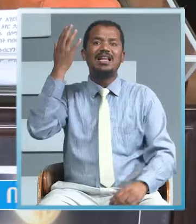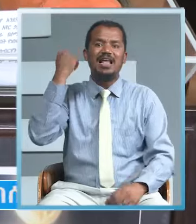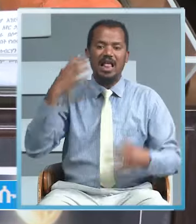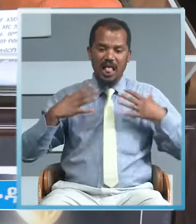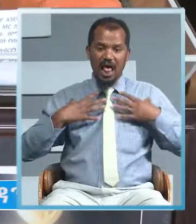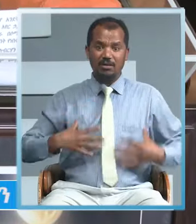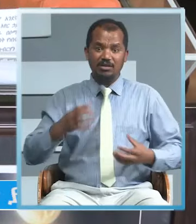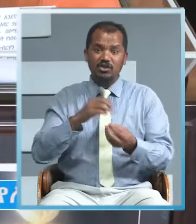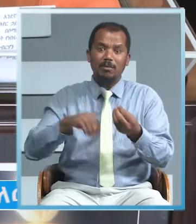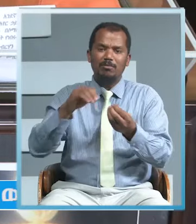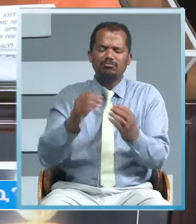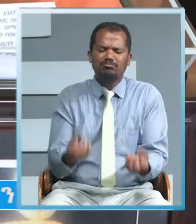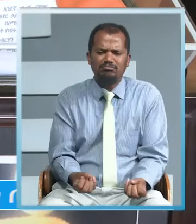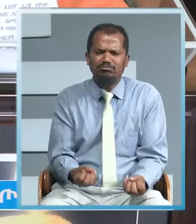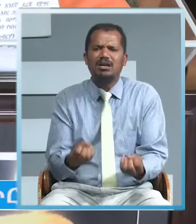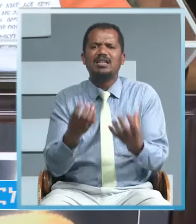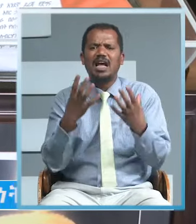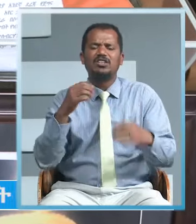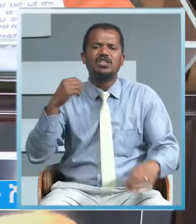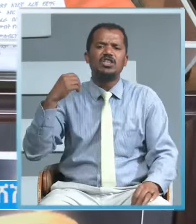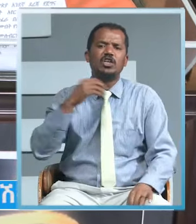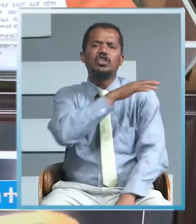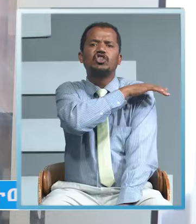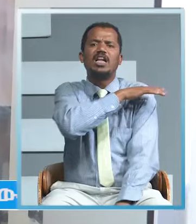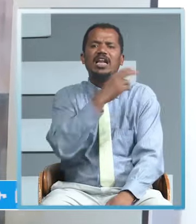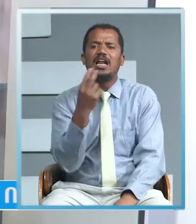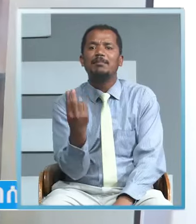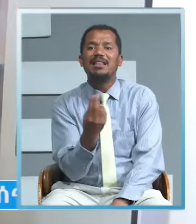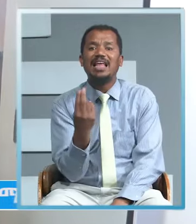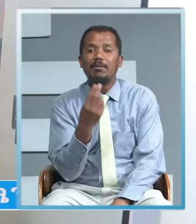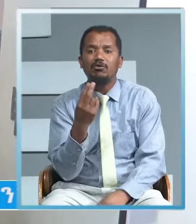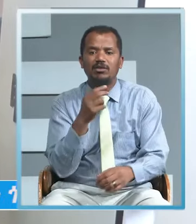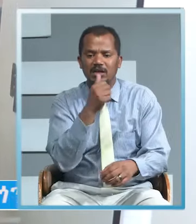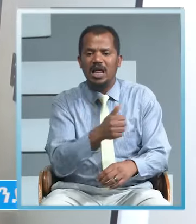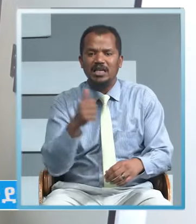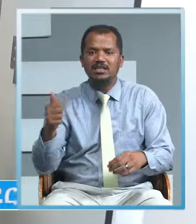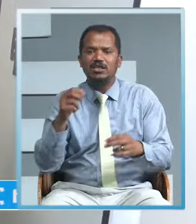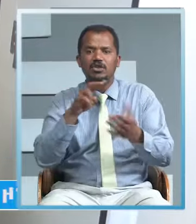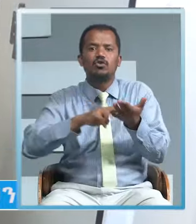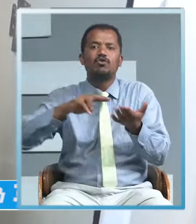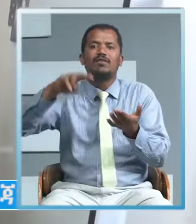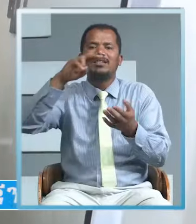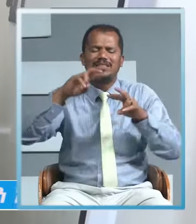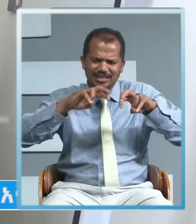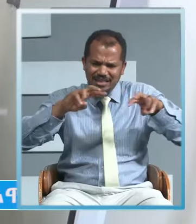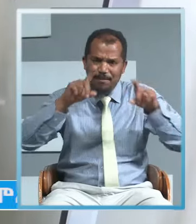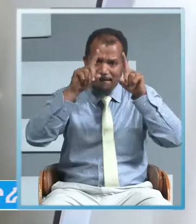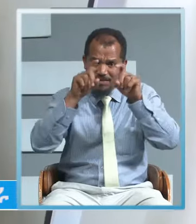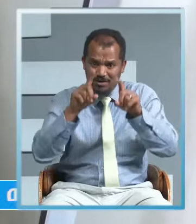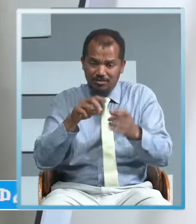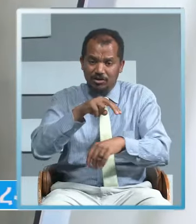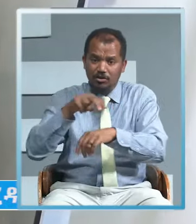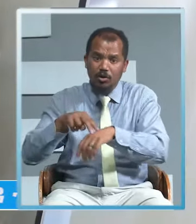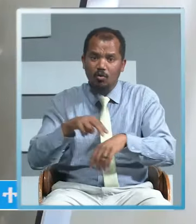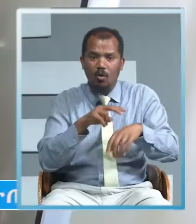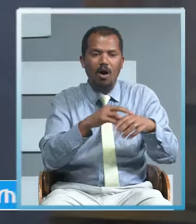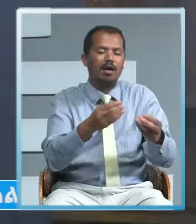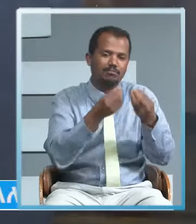የነበረውን አልባሳት ጨምሮ በርካታ የጀነራሉ መገልገያዎችን ለአዲስ አበባ ዩኒቨርሲቲ የጥናትና ምርምር